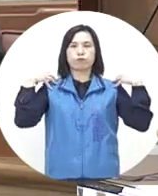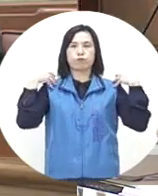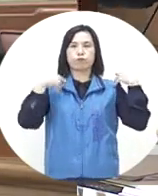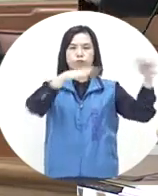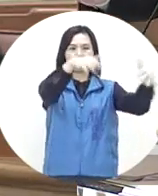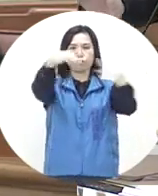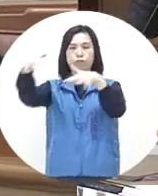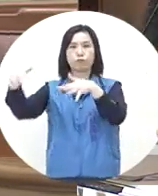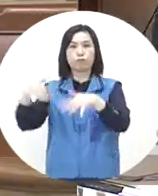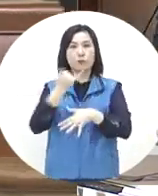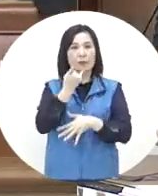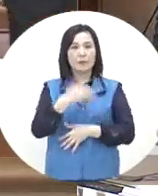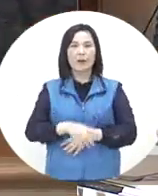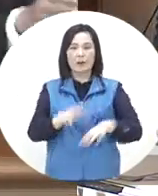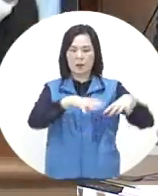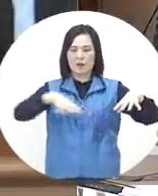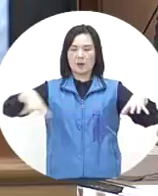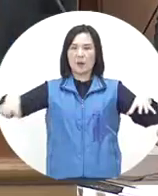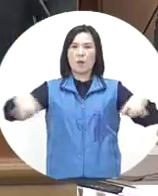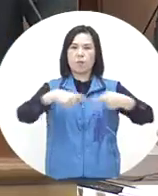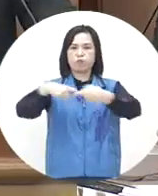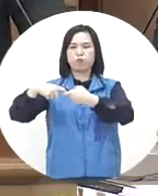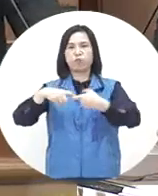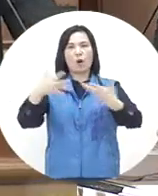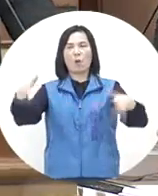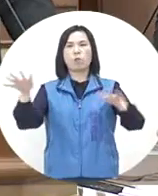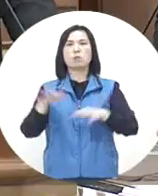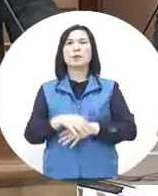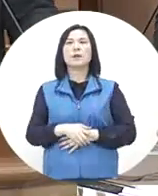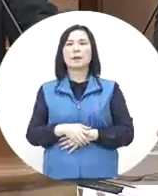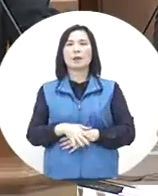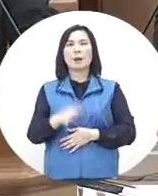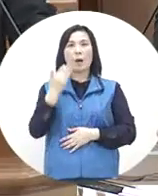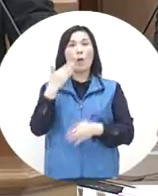这个跨局处太多， 不会有如果有需要的话了